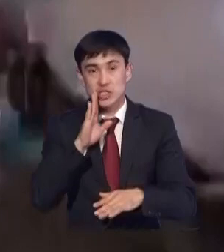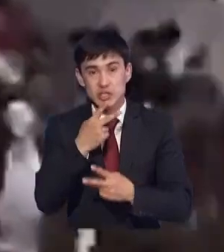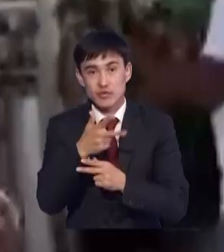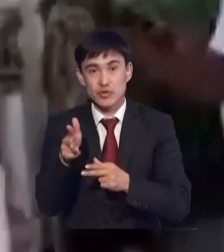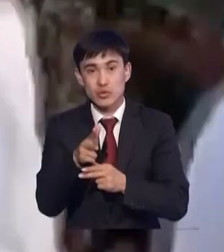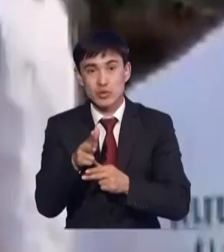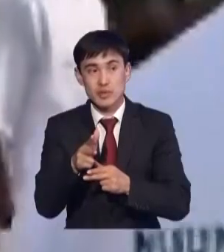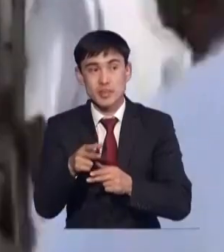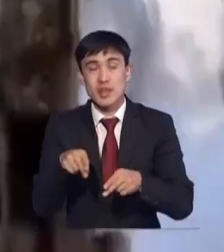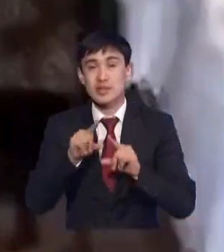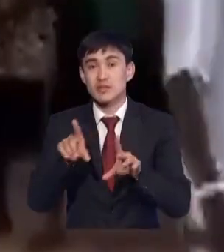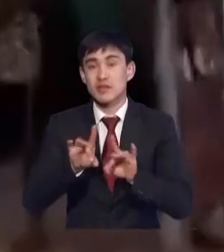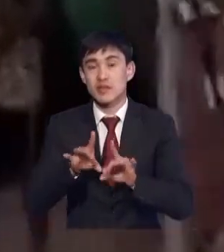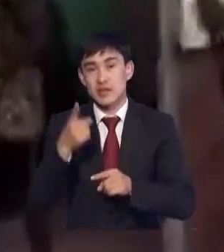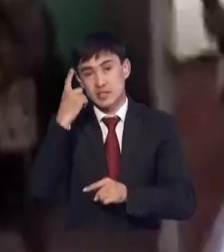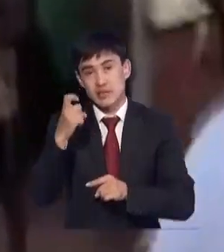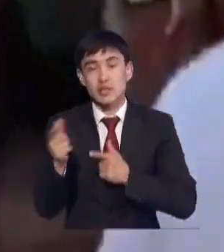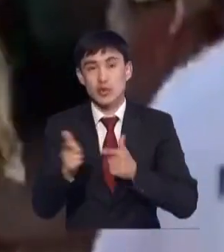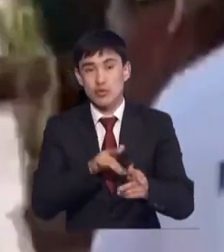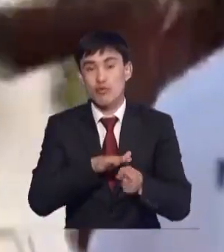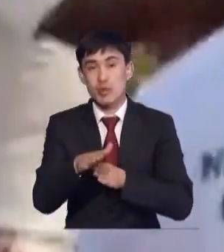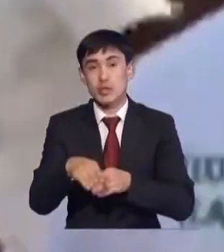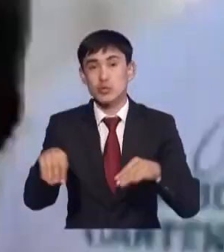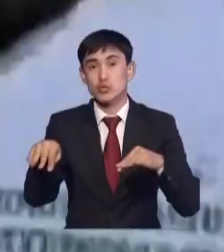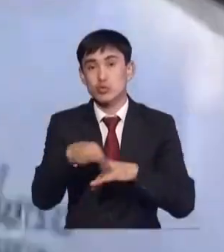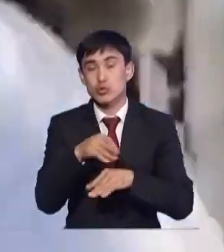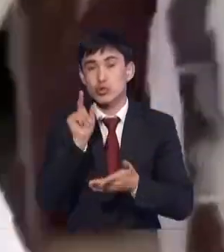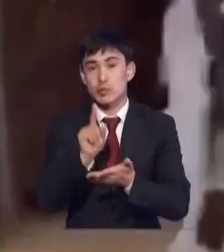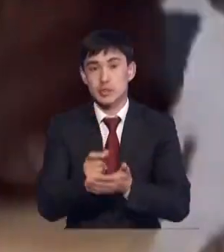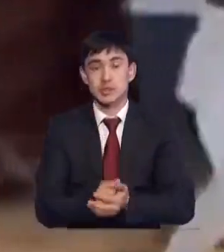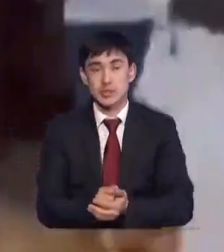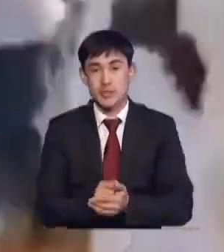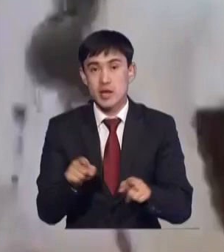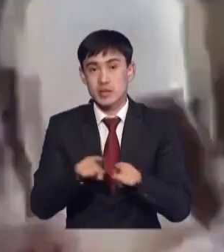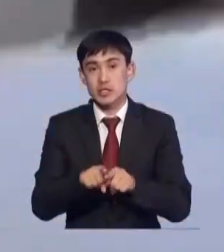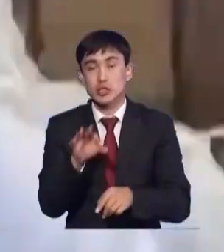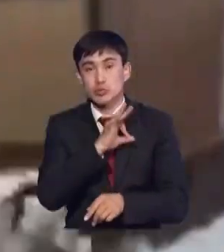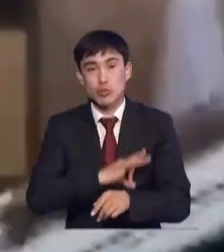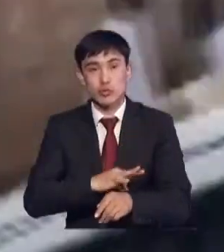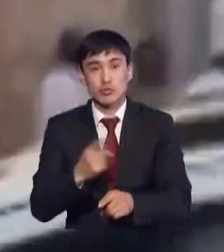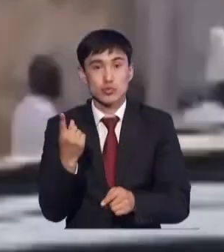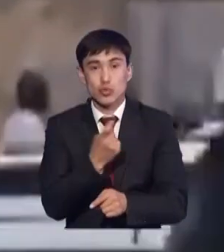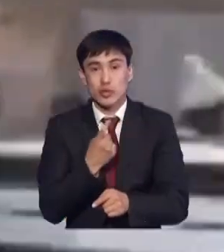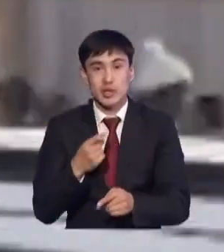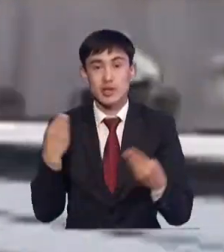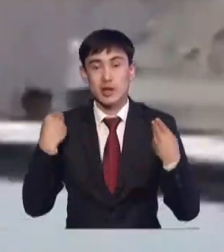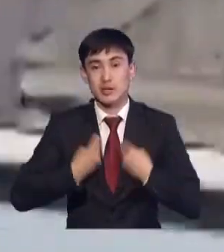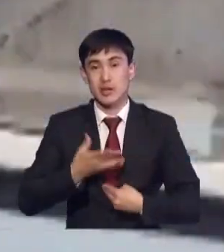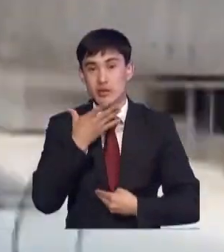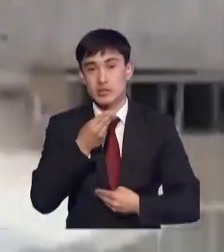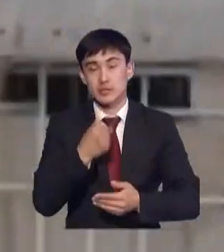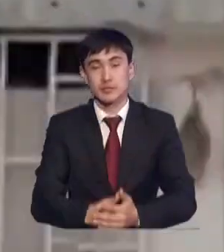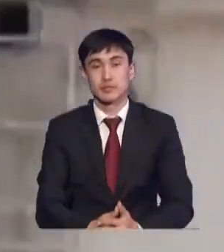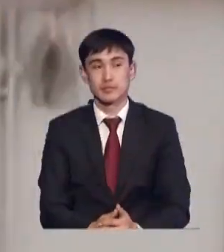наставление невесте Советуясь обязанностей а также использовать духи и нарядно